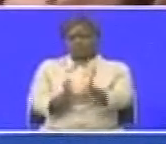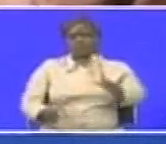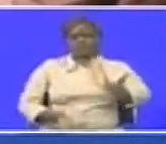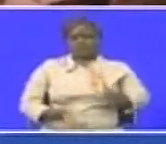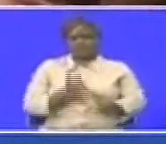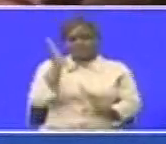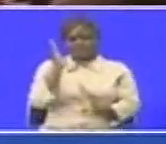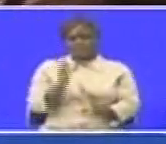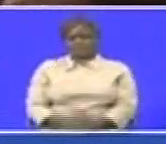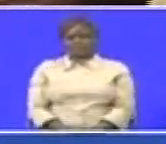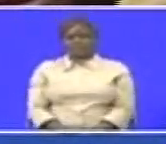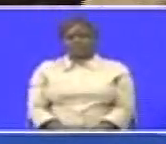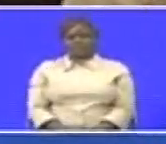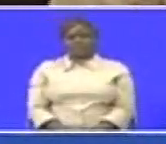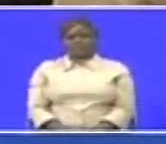moja.